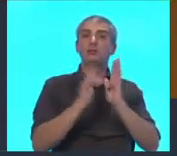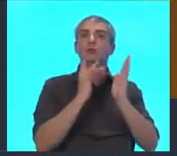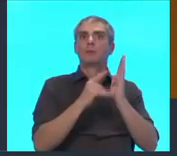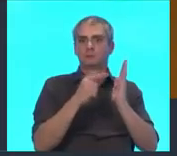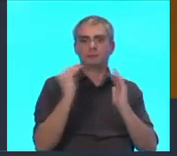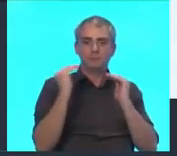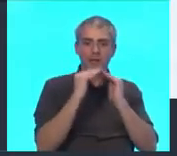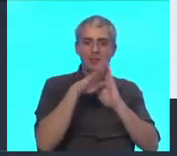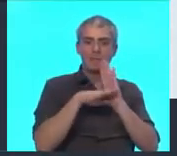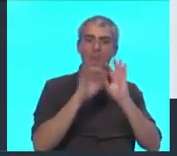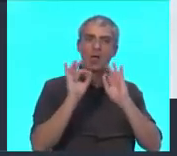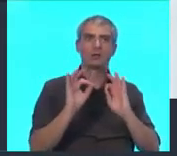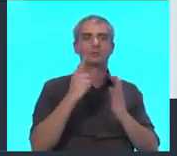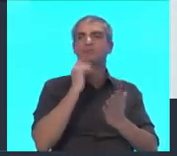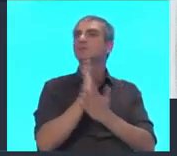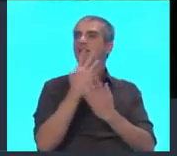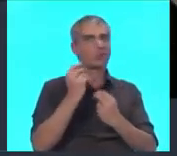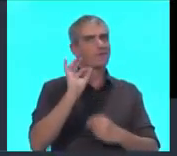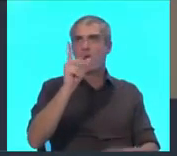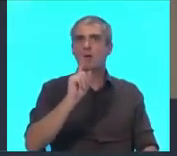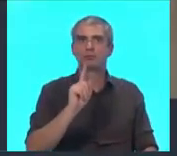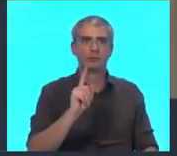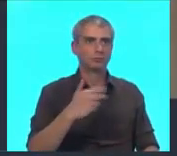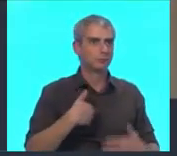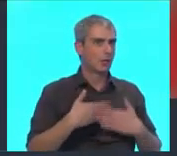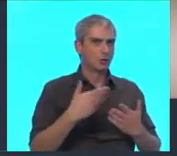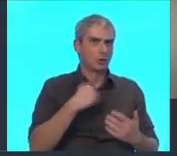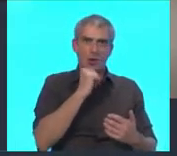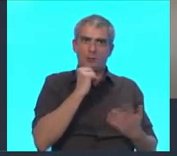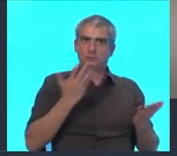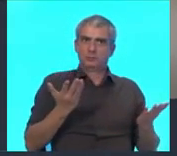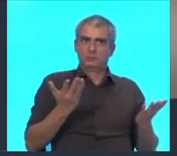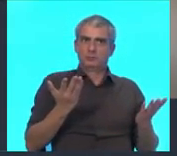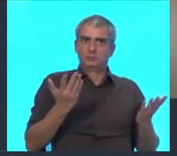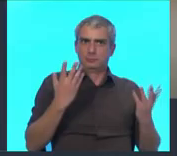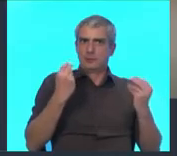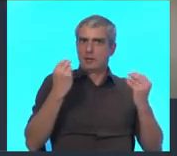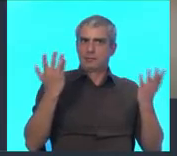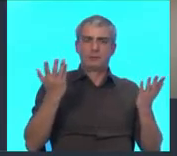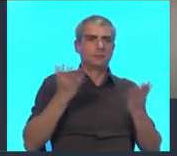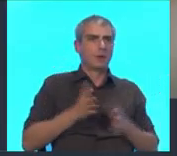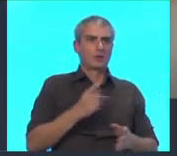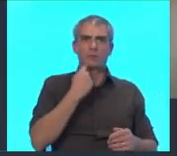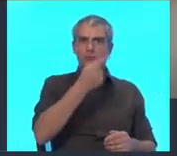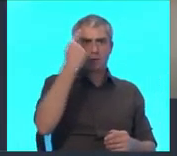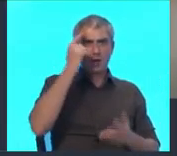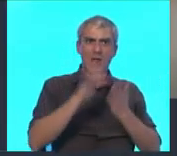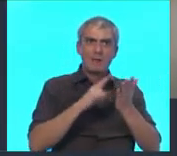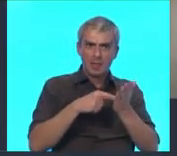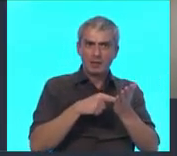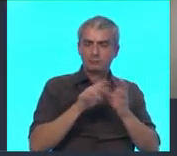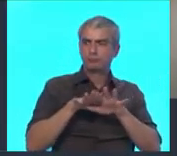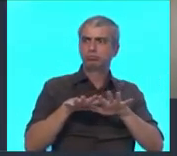ההוראות. מזל טוב, לא בשבילן. Det har varit under ganska lång tid. De har sagt att det känns som att det är ganska vanligt att man använder den här metoden